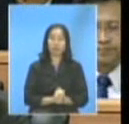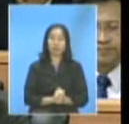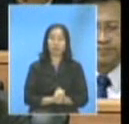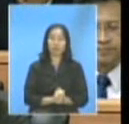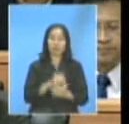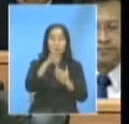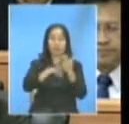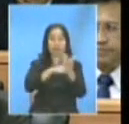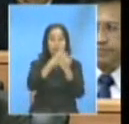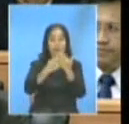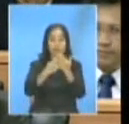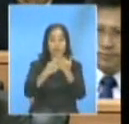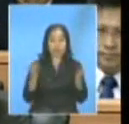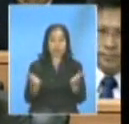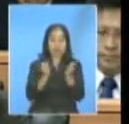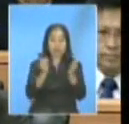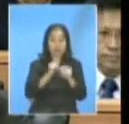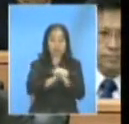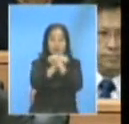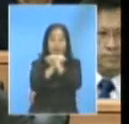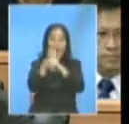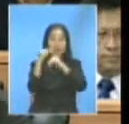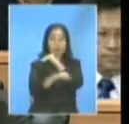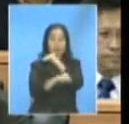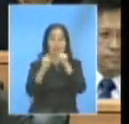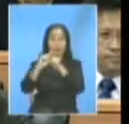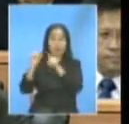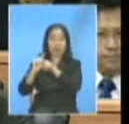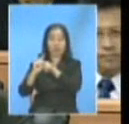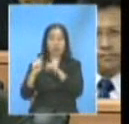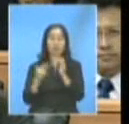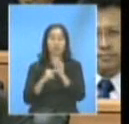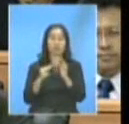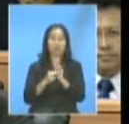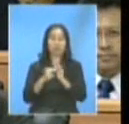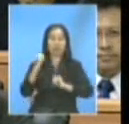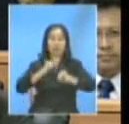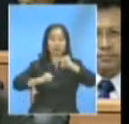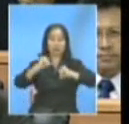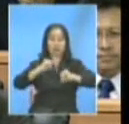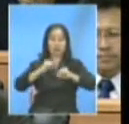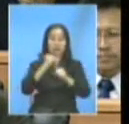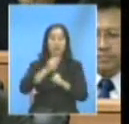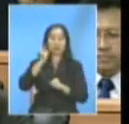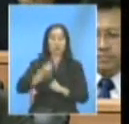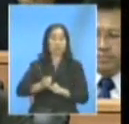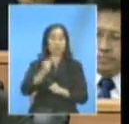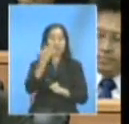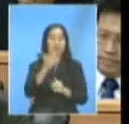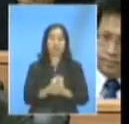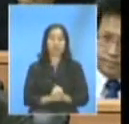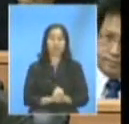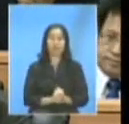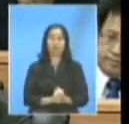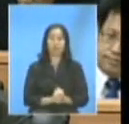น์และนโยบายรณรงค์ต่อต้านทุจริตเป็นเพียงแค่ละครฉากหนึ่งครับท่านประธานในทางป